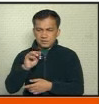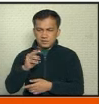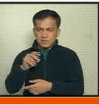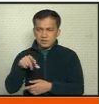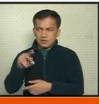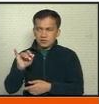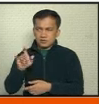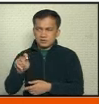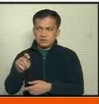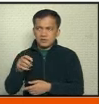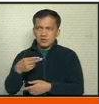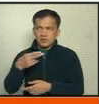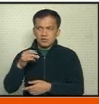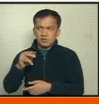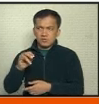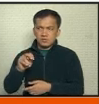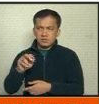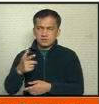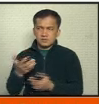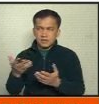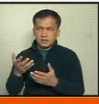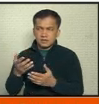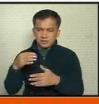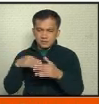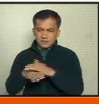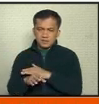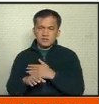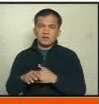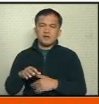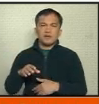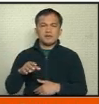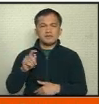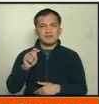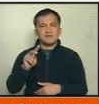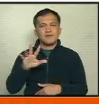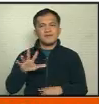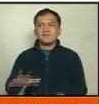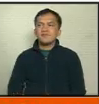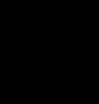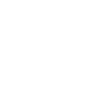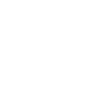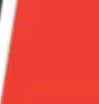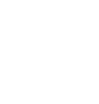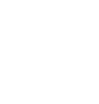MediaQuest Holdings kung saan nakapailalim ang TV5.